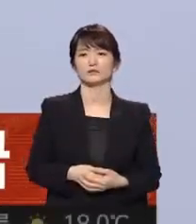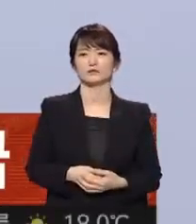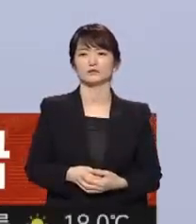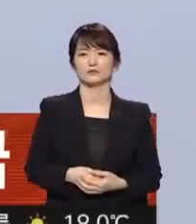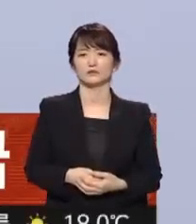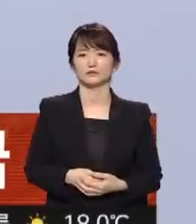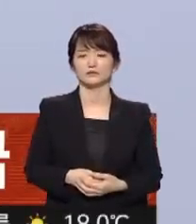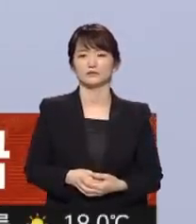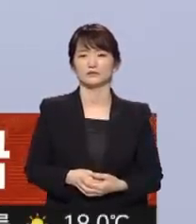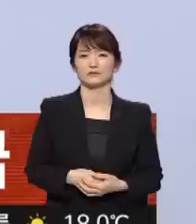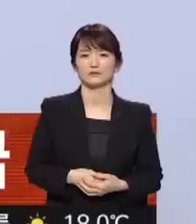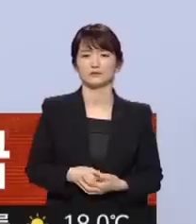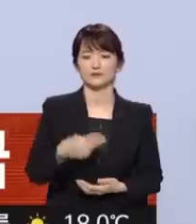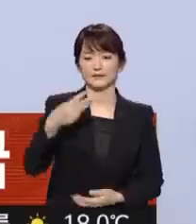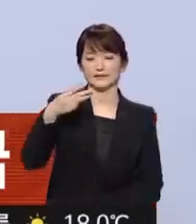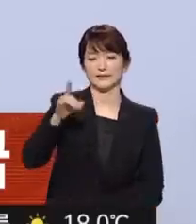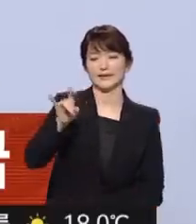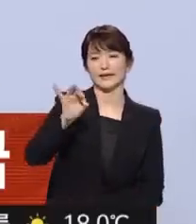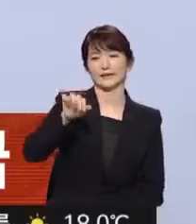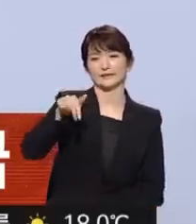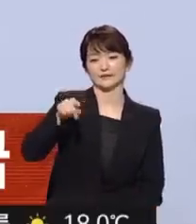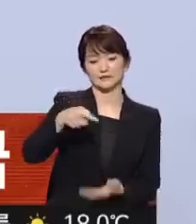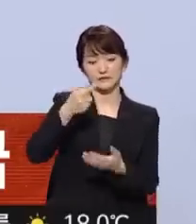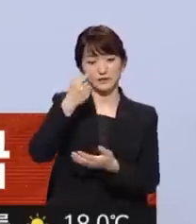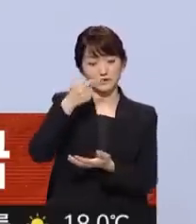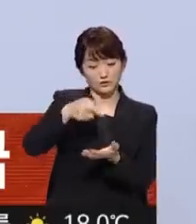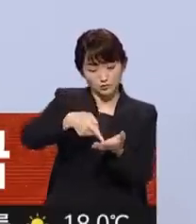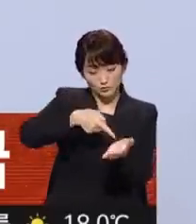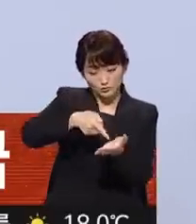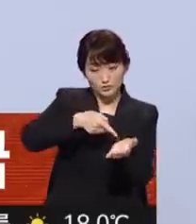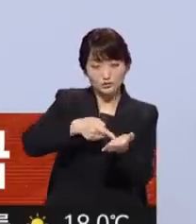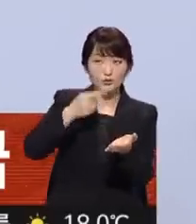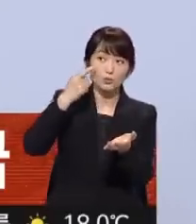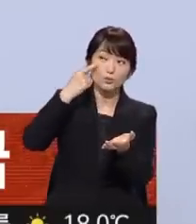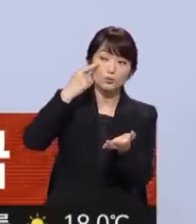과실 레이저 시술 때문에 오른쪽 눈이 이제